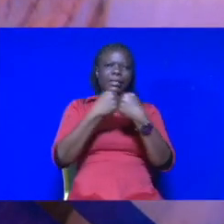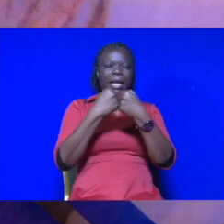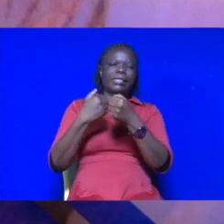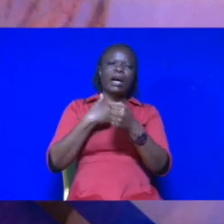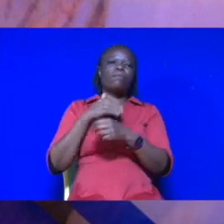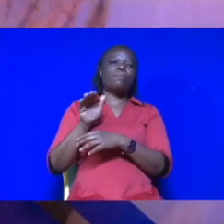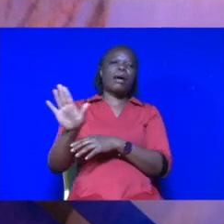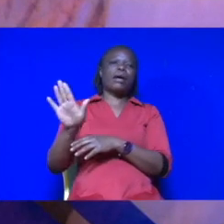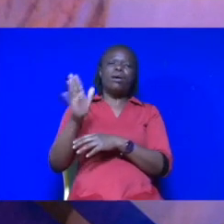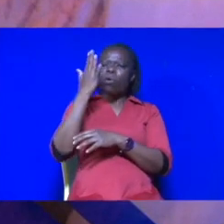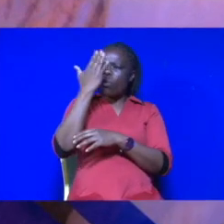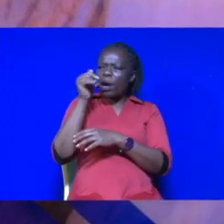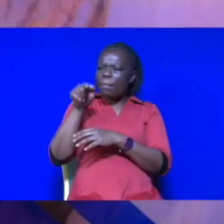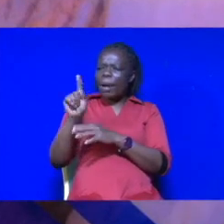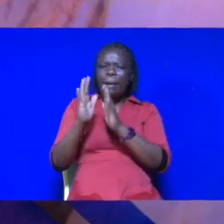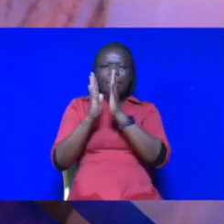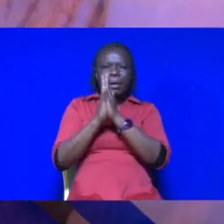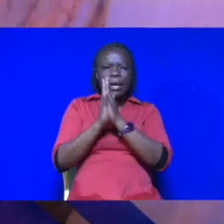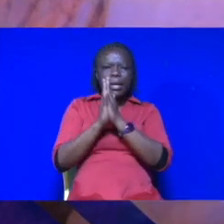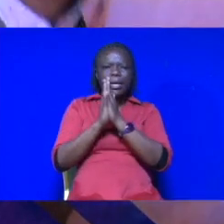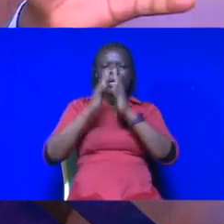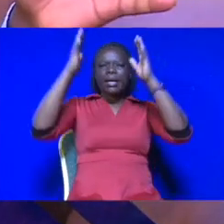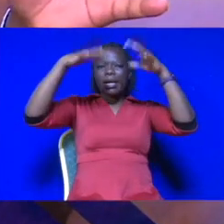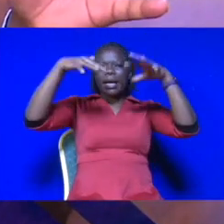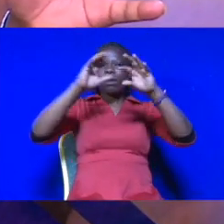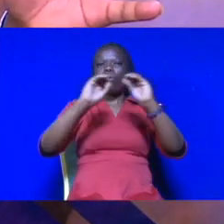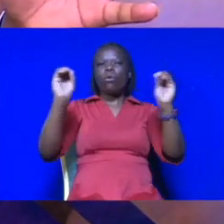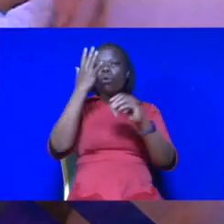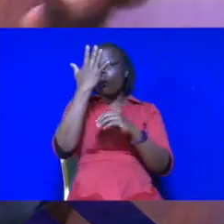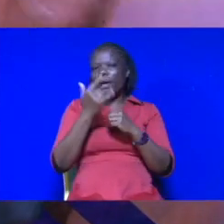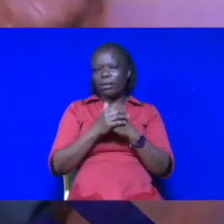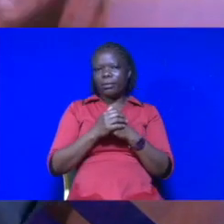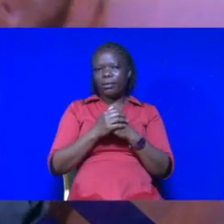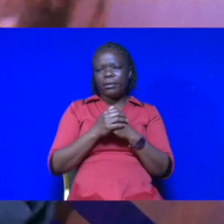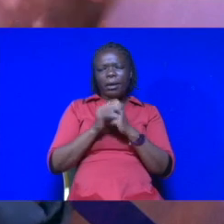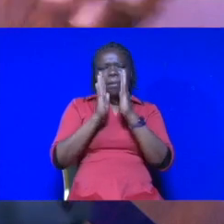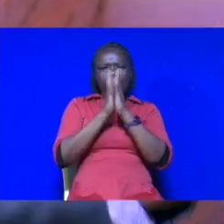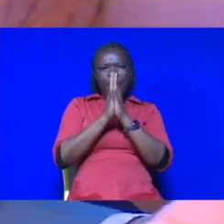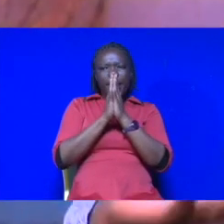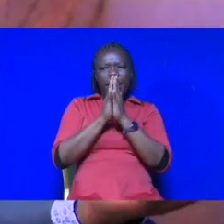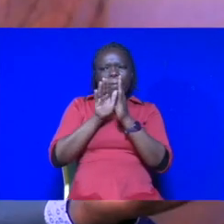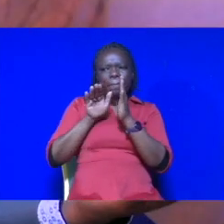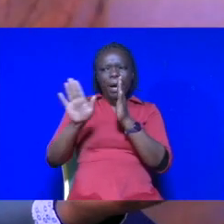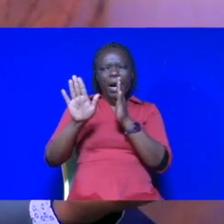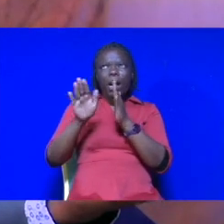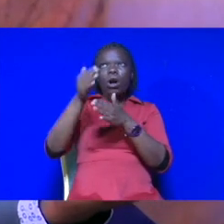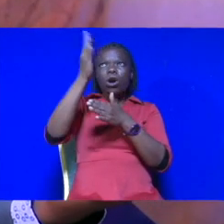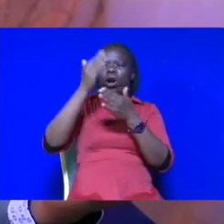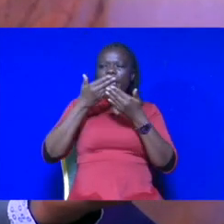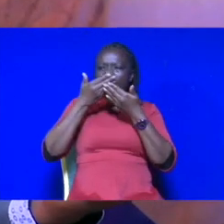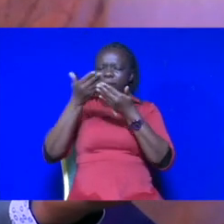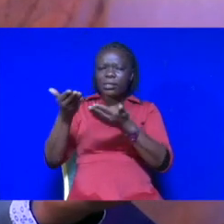Sasa kwa nini Elia aombe kwamba mvua isinyeshe? Na je, ombi hili Mungu anaweza kalijibu?